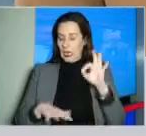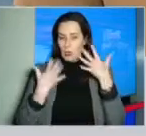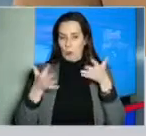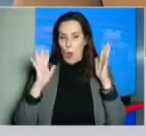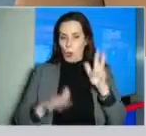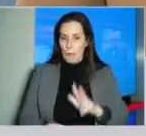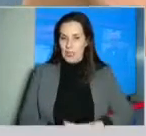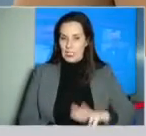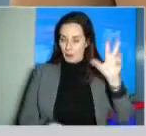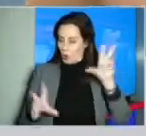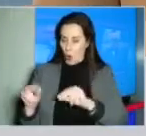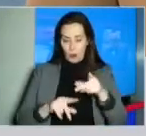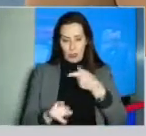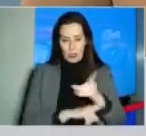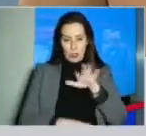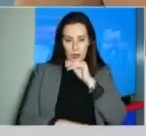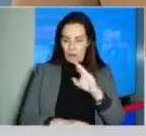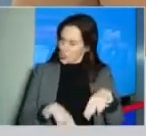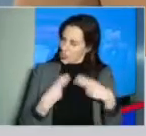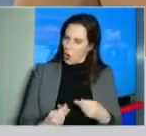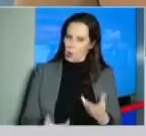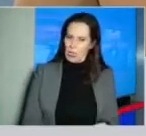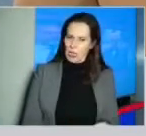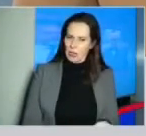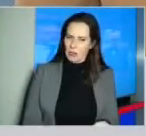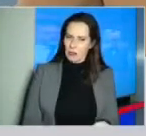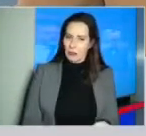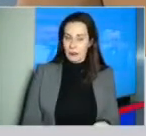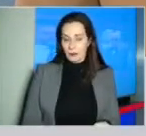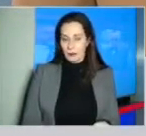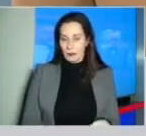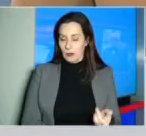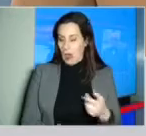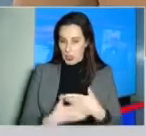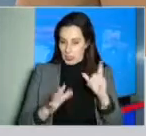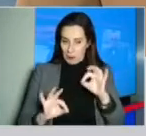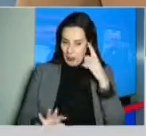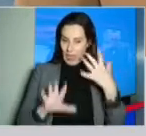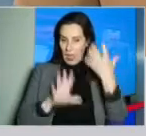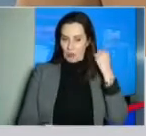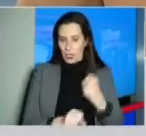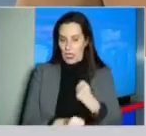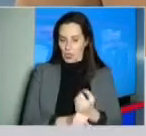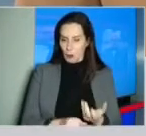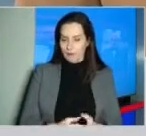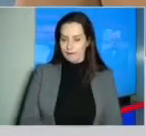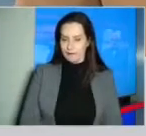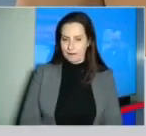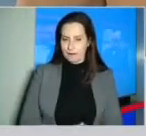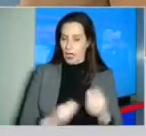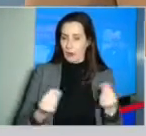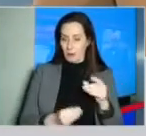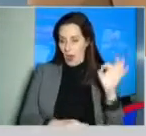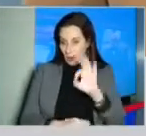מזעזעת בצפון, וזה חוזר על עצמו. זאת אומרת שלא כך הלקחים לא כל כך יושמו, והדברים